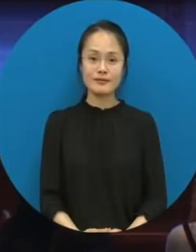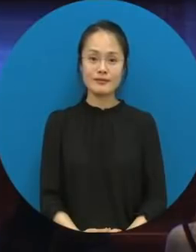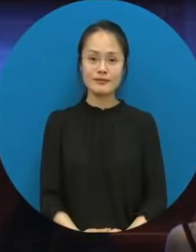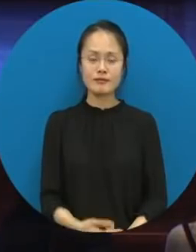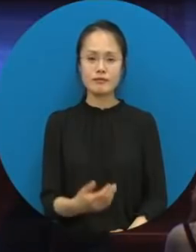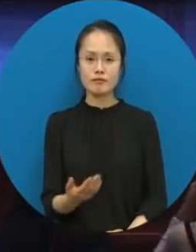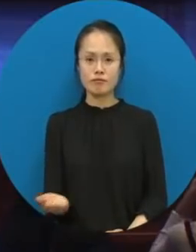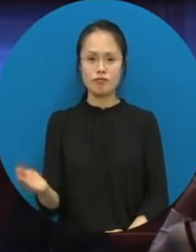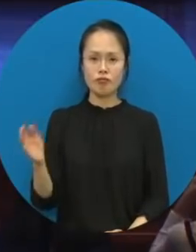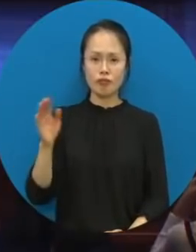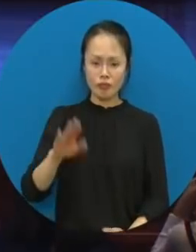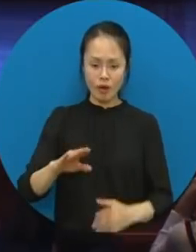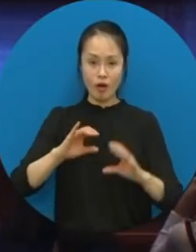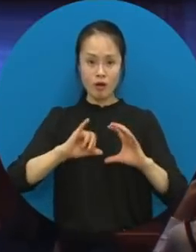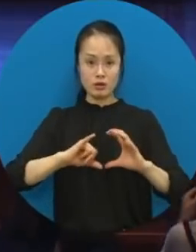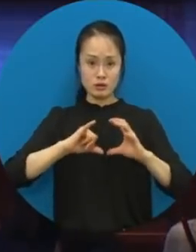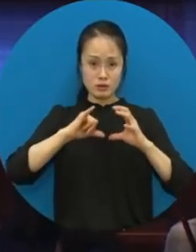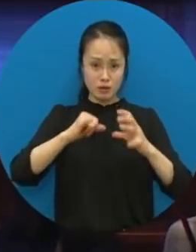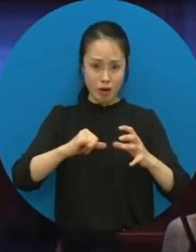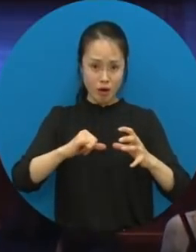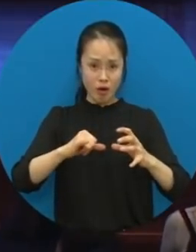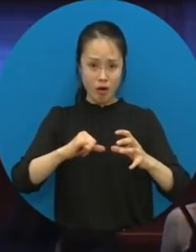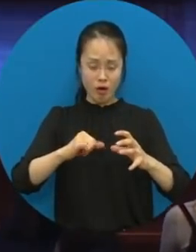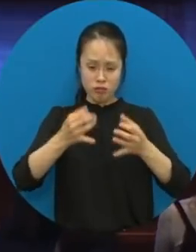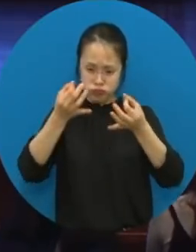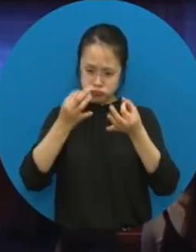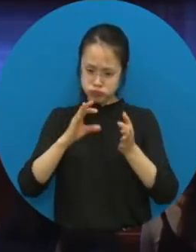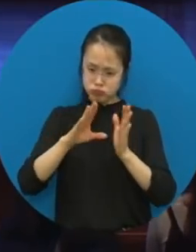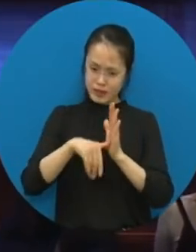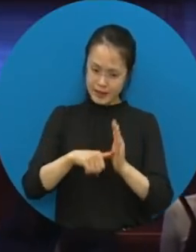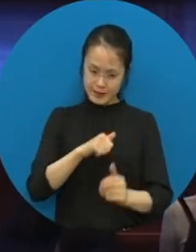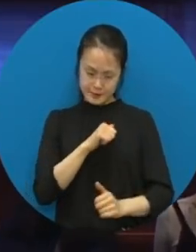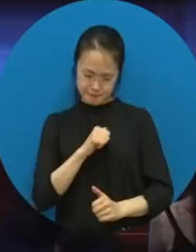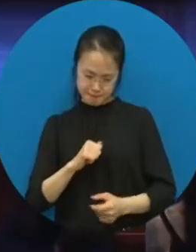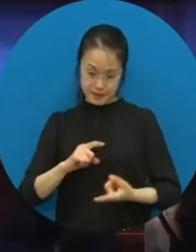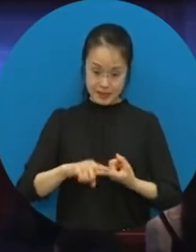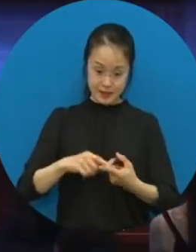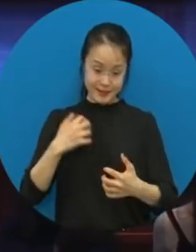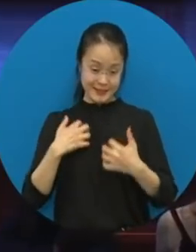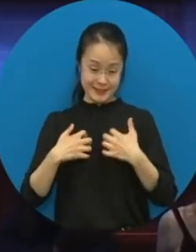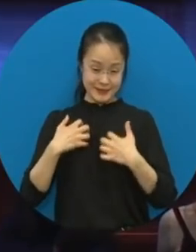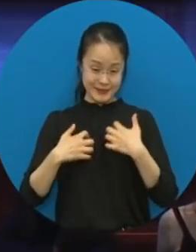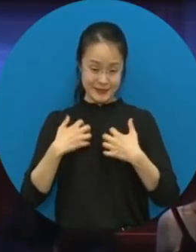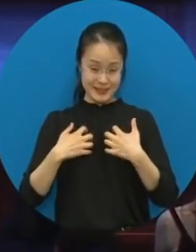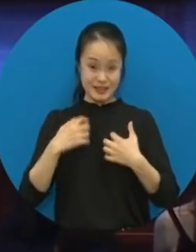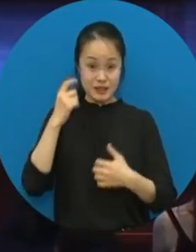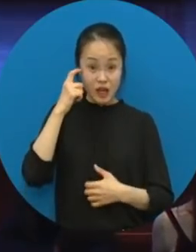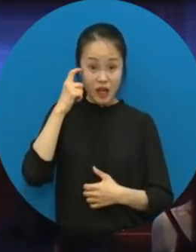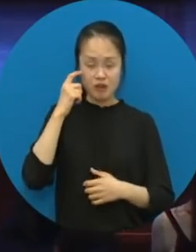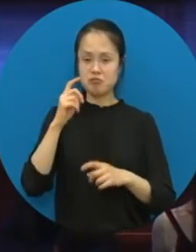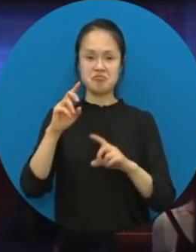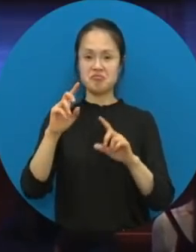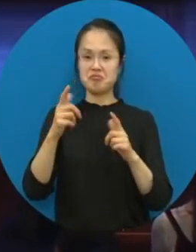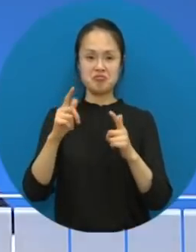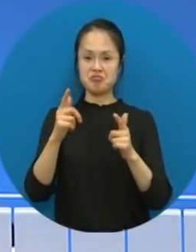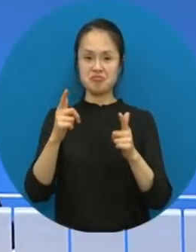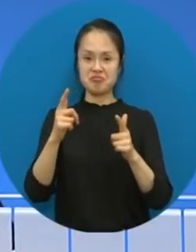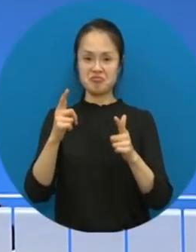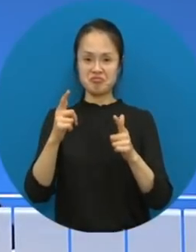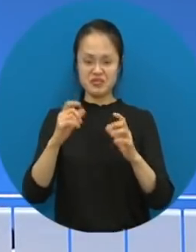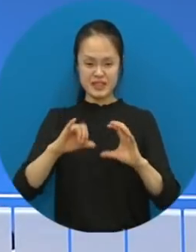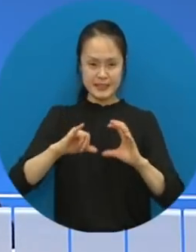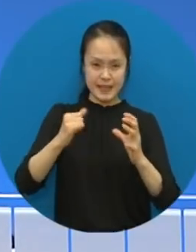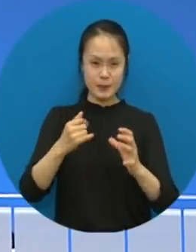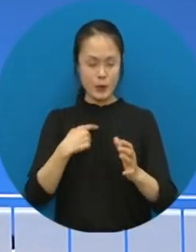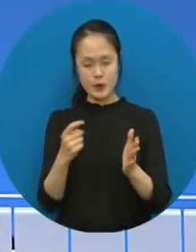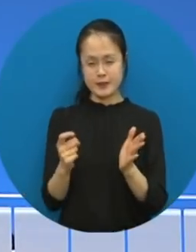그러나 세상은 견디길 원하지 않습니다. 세상은 빨리 받아야 되겠고 빨리 돼야 되겠고 내가 원하는